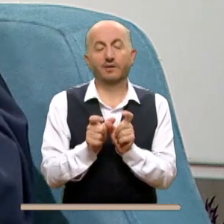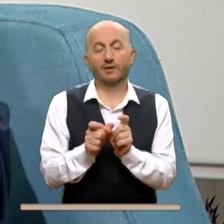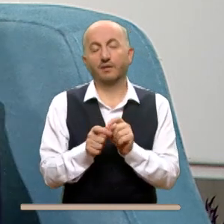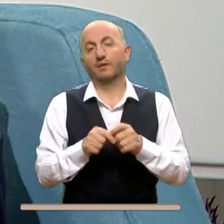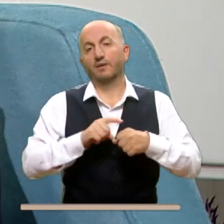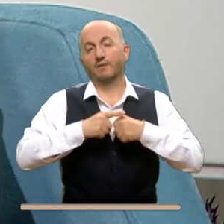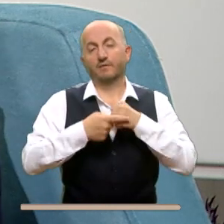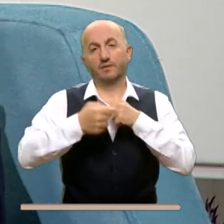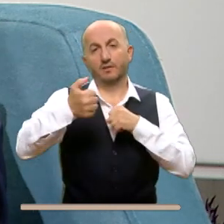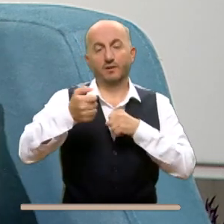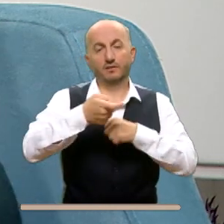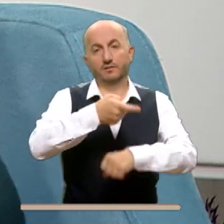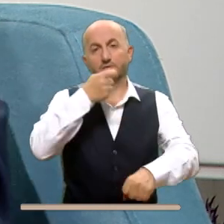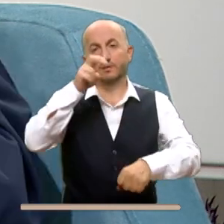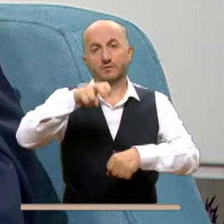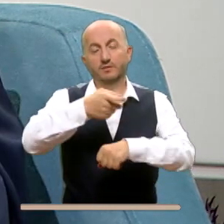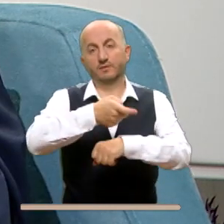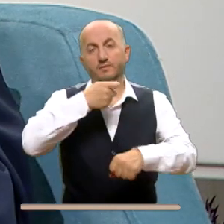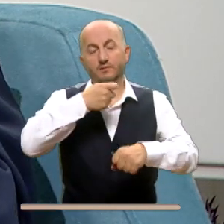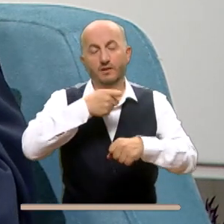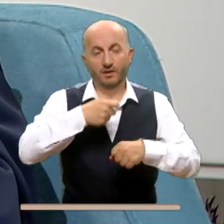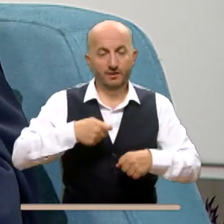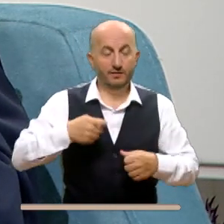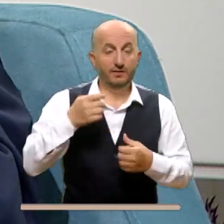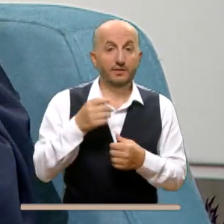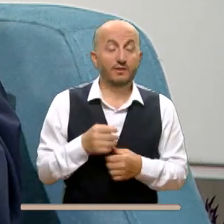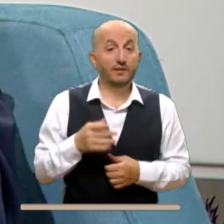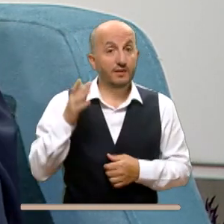6 saat 8 saat İngilizce ders alarak yabancı dil yüksek okulundan